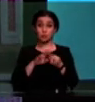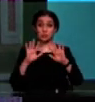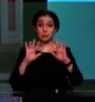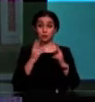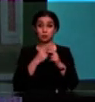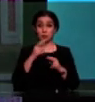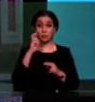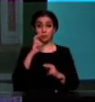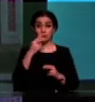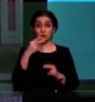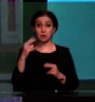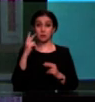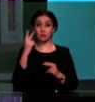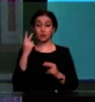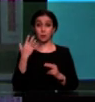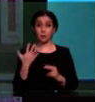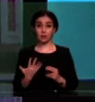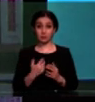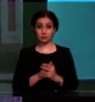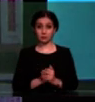B равна 2/5.